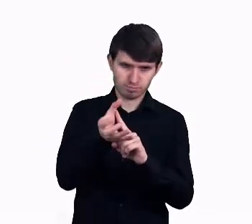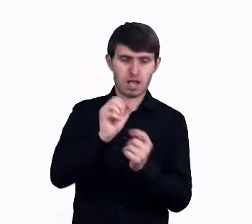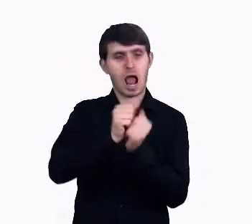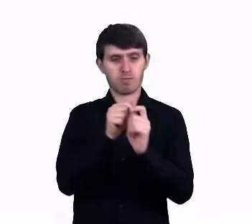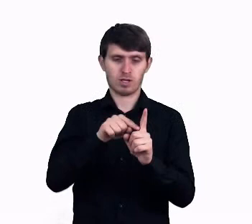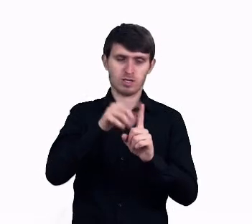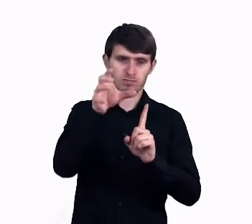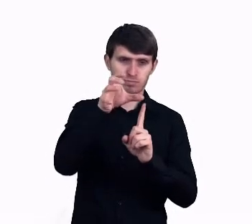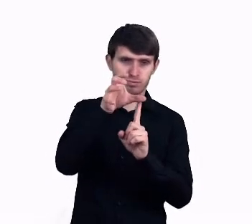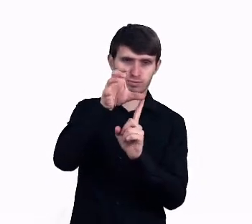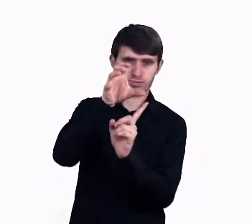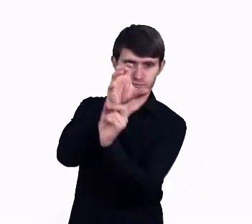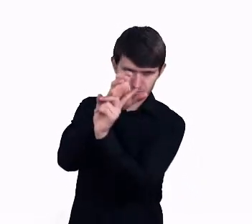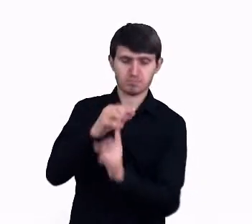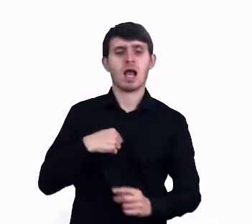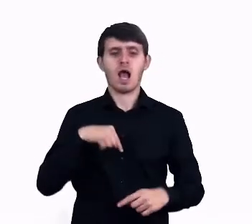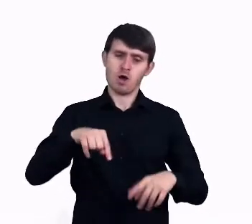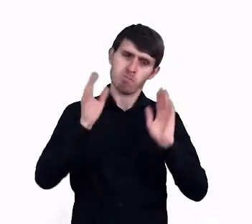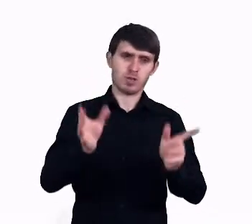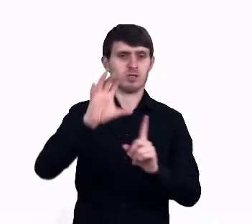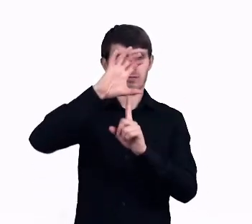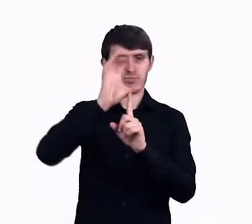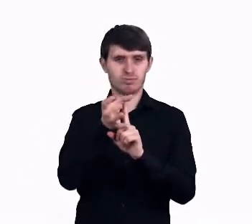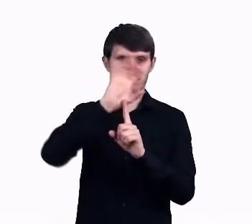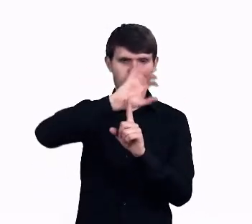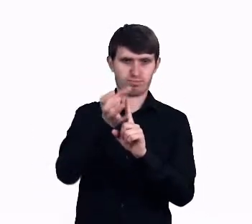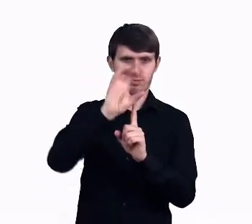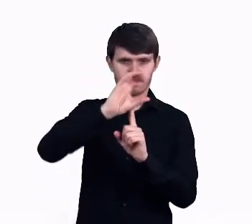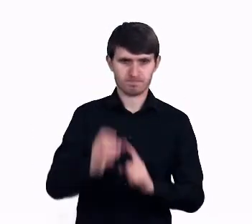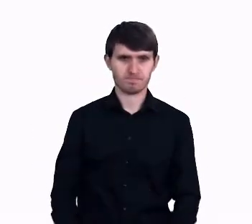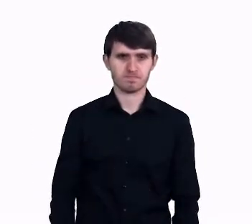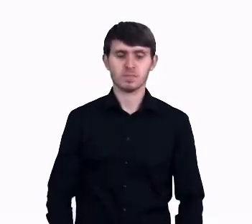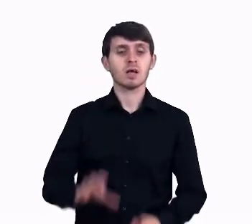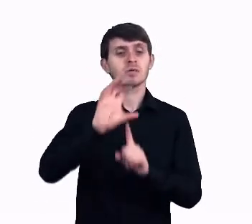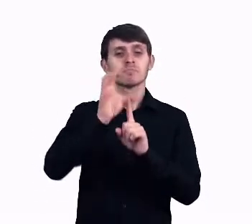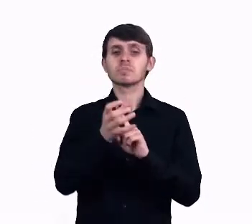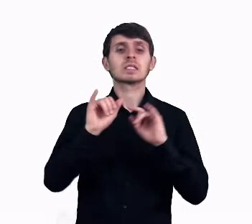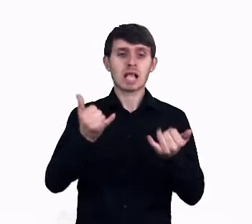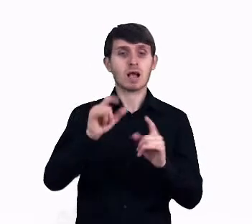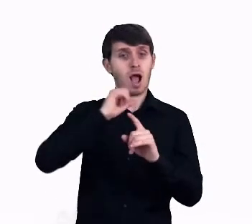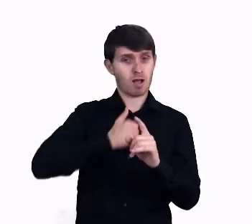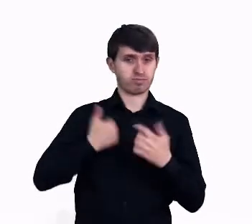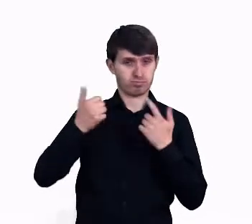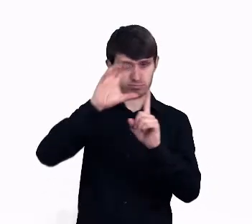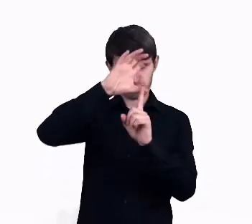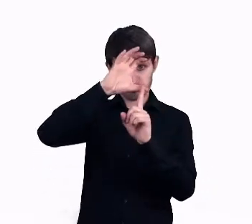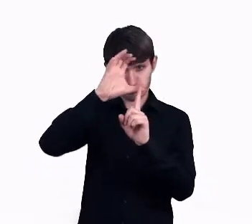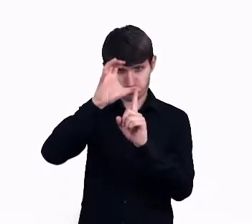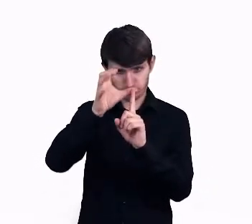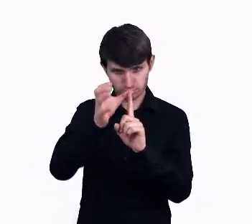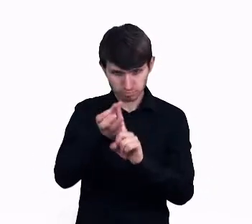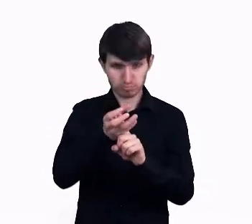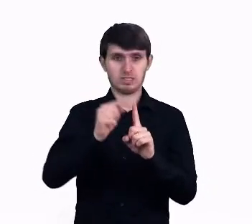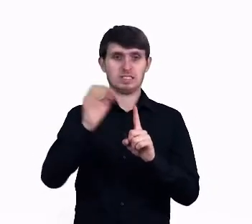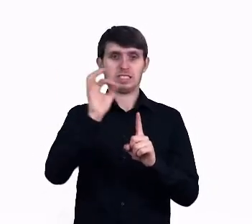kątomierz nie obrócimy kątomierz przyrząd obracamy tak aby linia biegnąca od